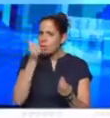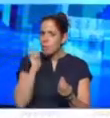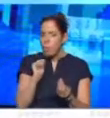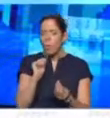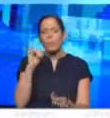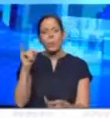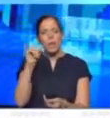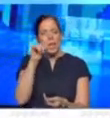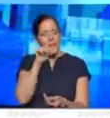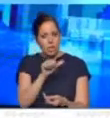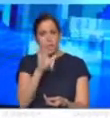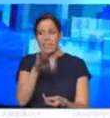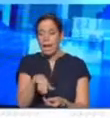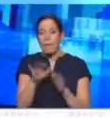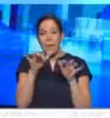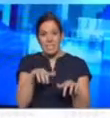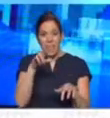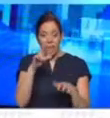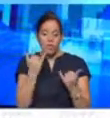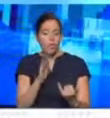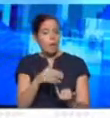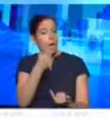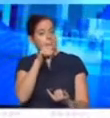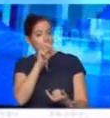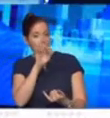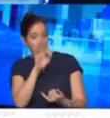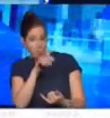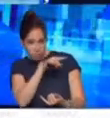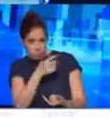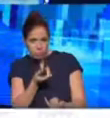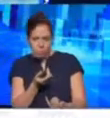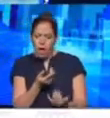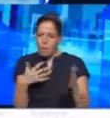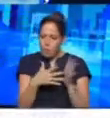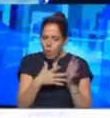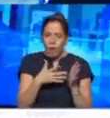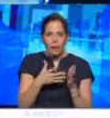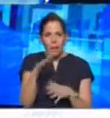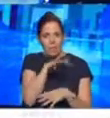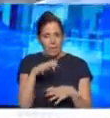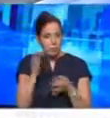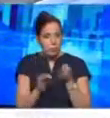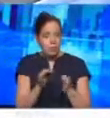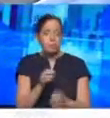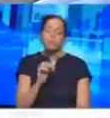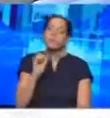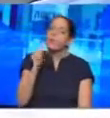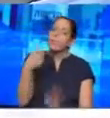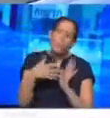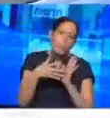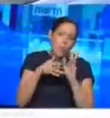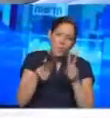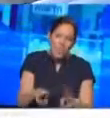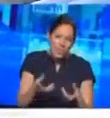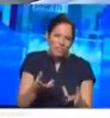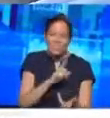גם מהנשיא ריבלין ועכשיו גם מהשר גלנט. את מה? מה שמענו מריבלין? הביקורת כלפי המערכת המשפטית. אז קודם כל יש ביקורת, זה לא, זה, זה,